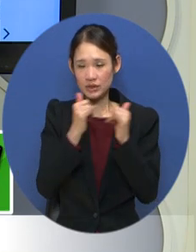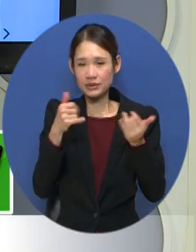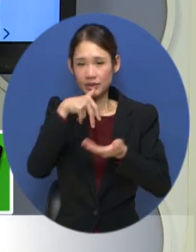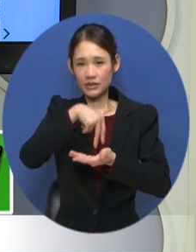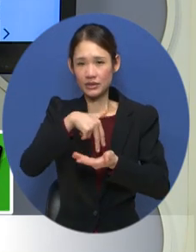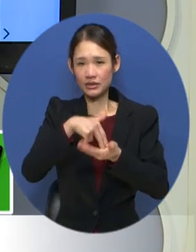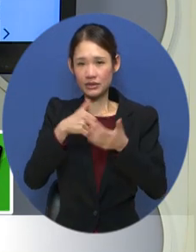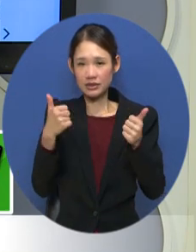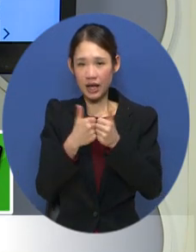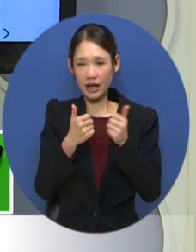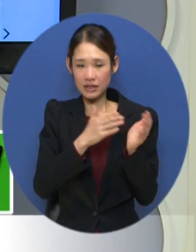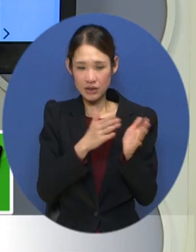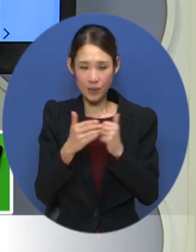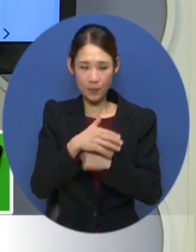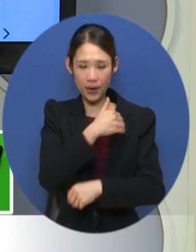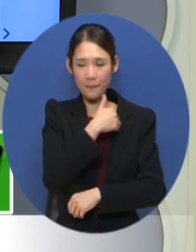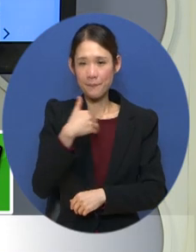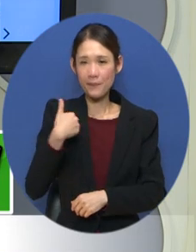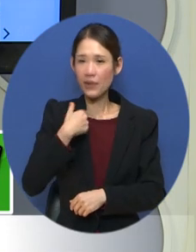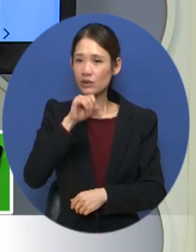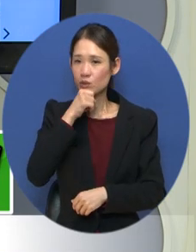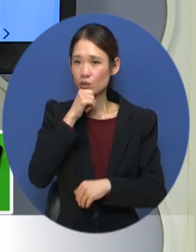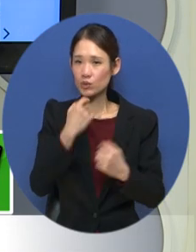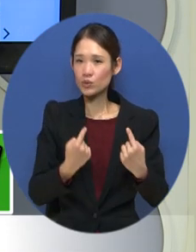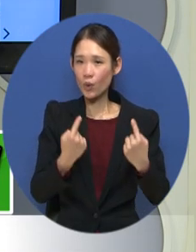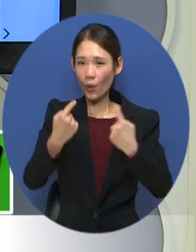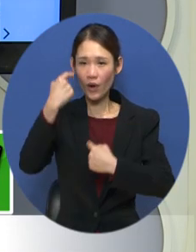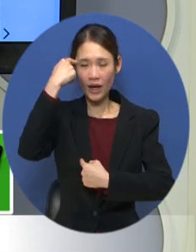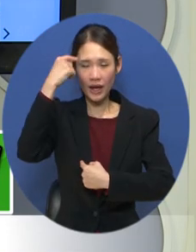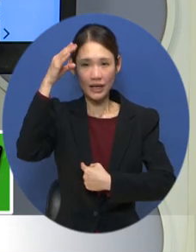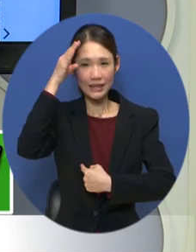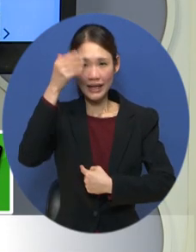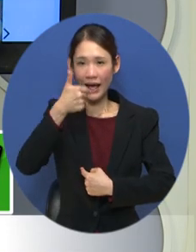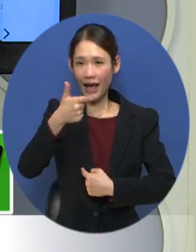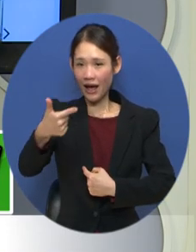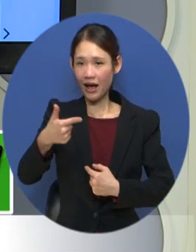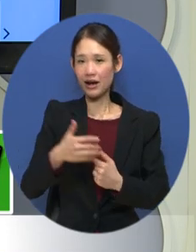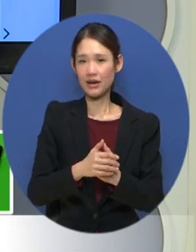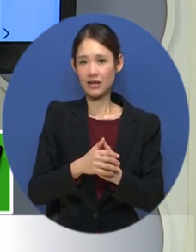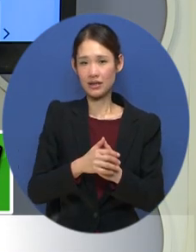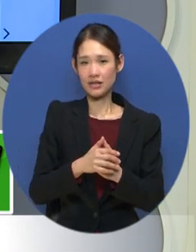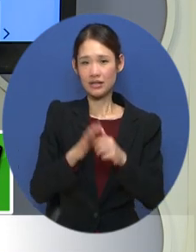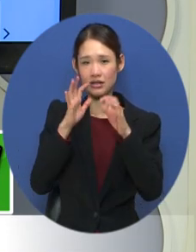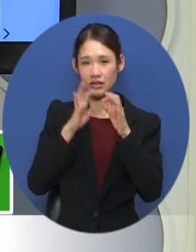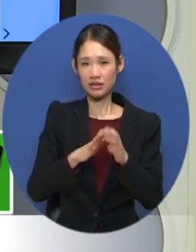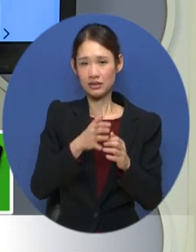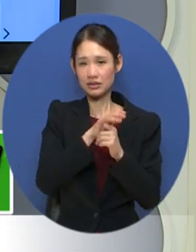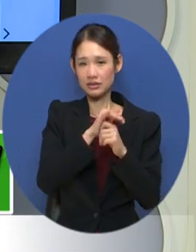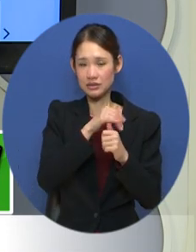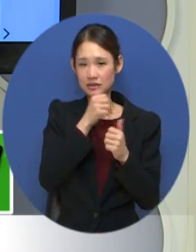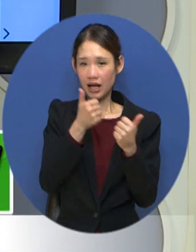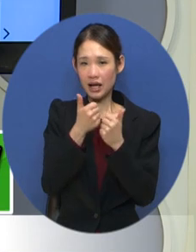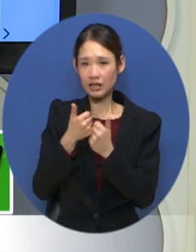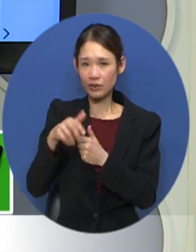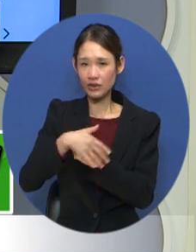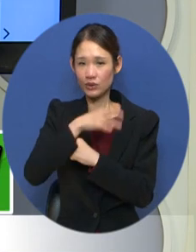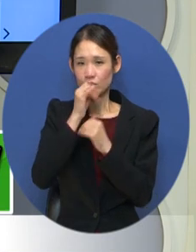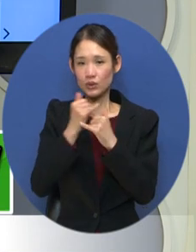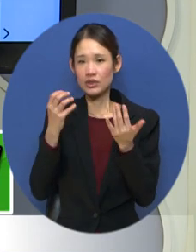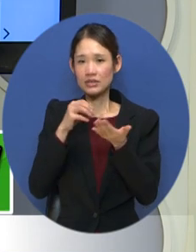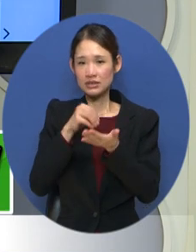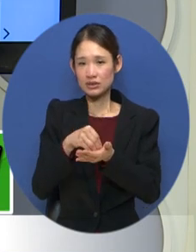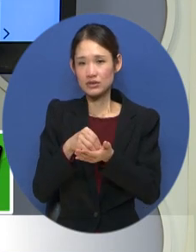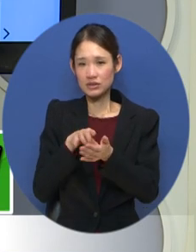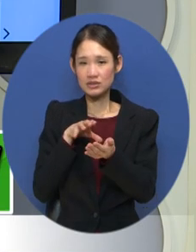진행해 상담 만족도도 높을 것으로 기대한다 고 밝혔습니다 이어서 상담원의 노인일자리 전담기관